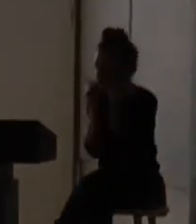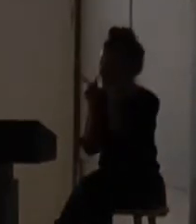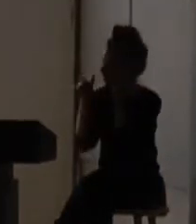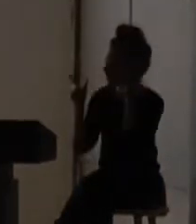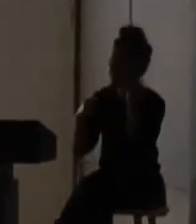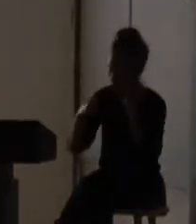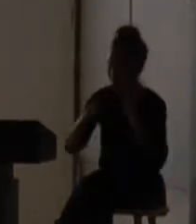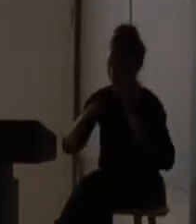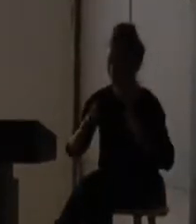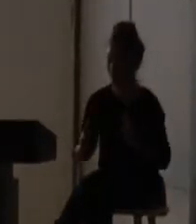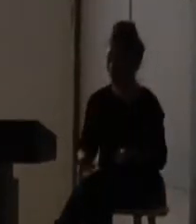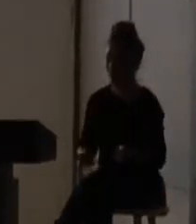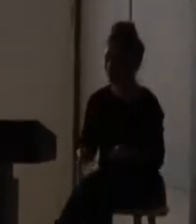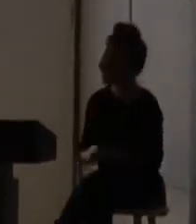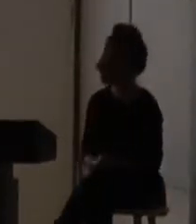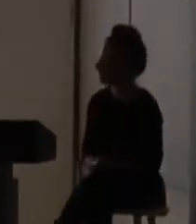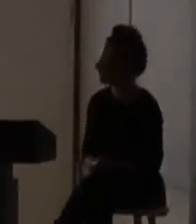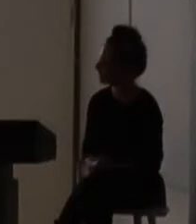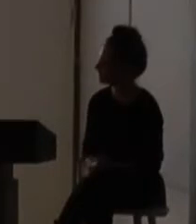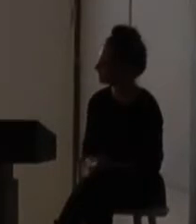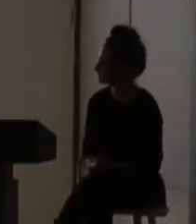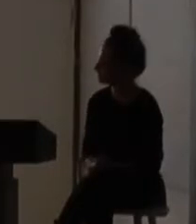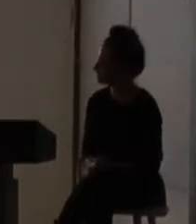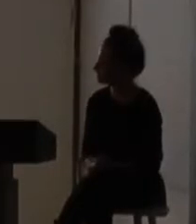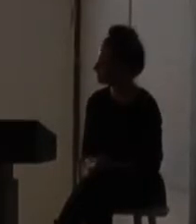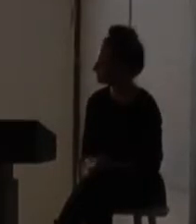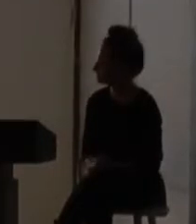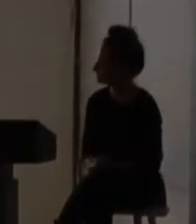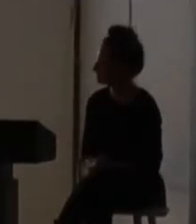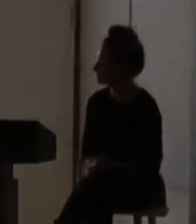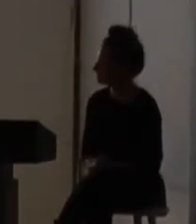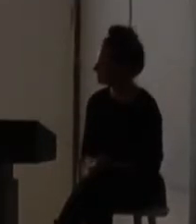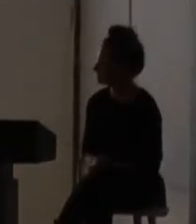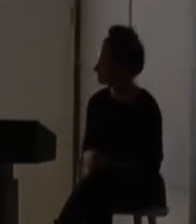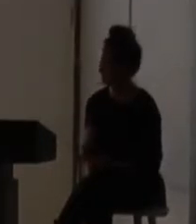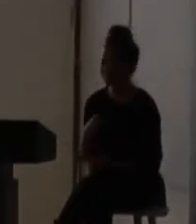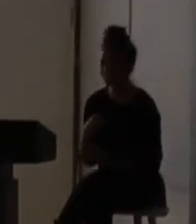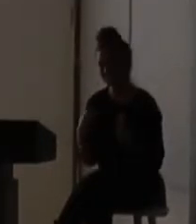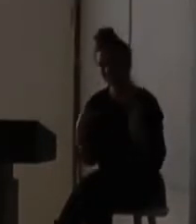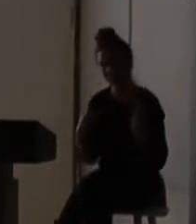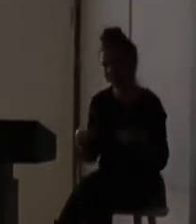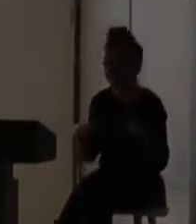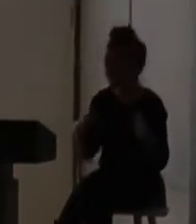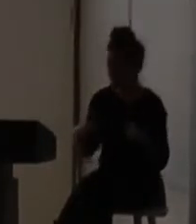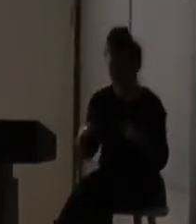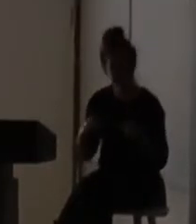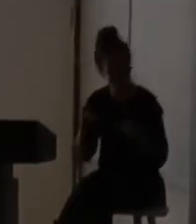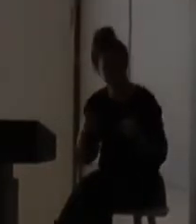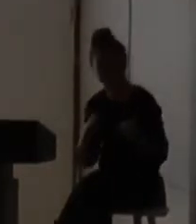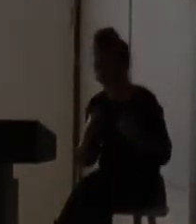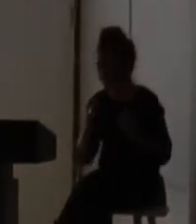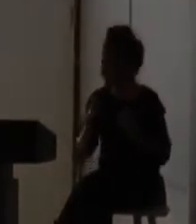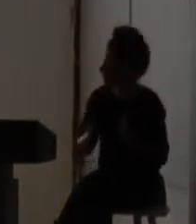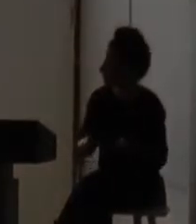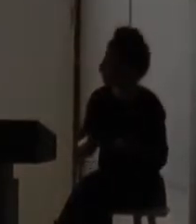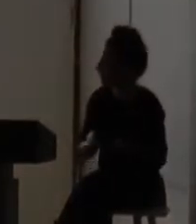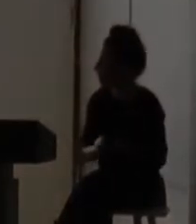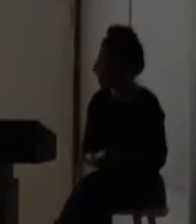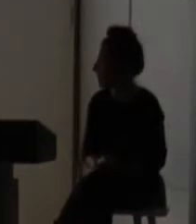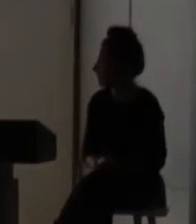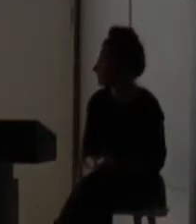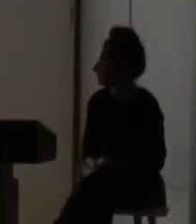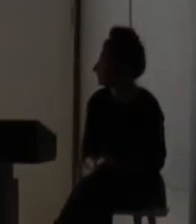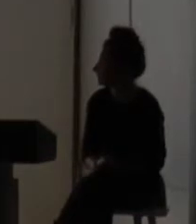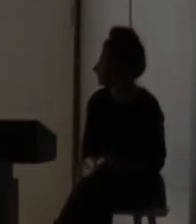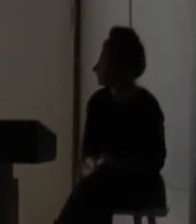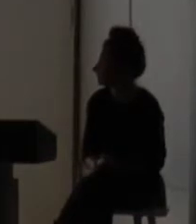Yes, I can. Gee, I'm afraid your world has turned into. Yes, I can. Take a